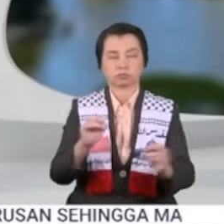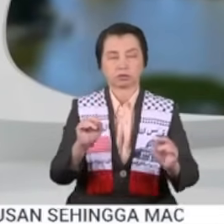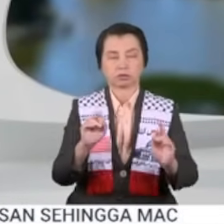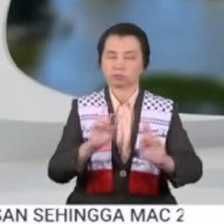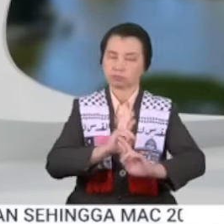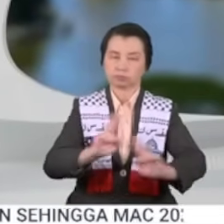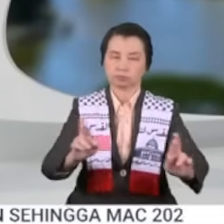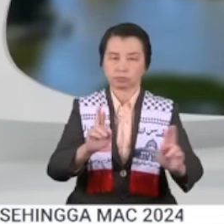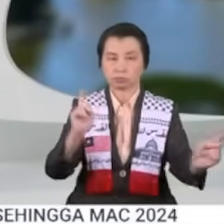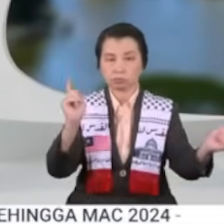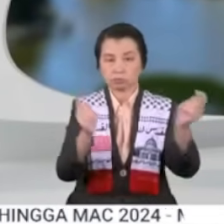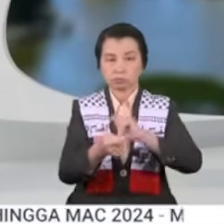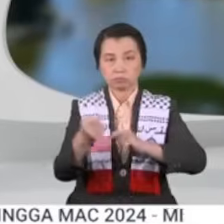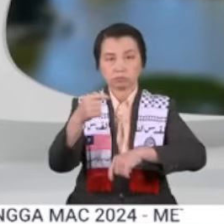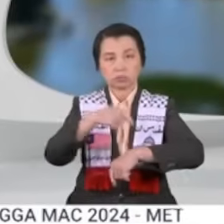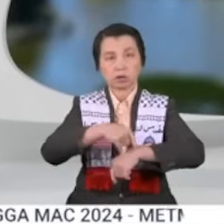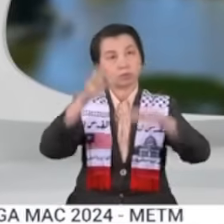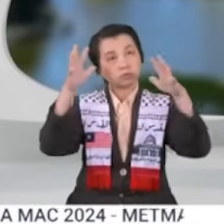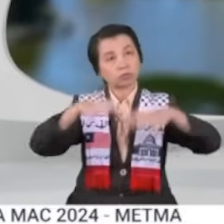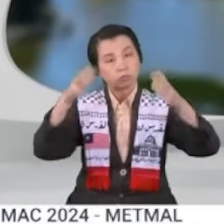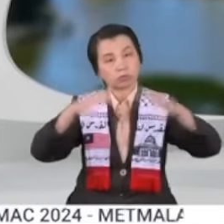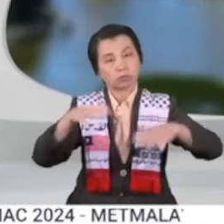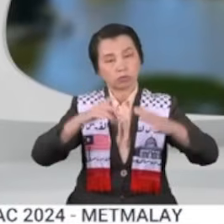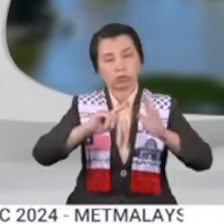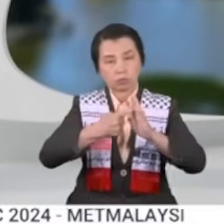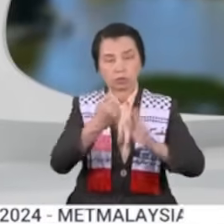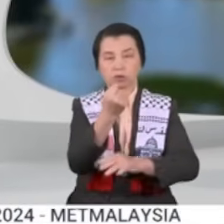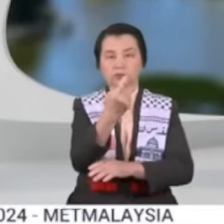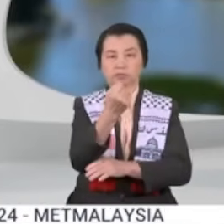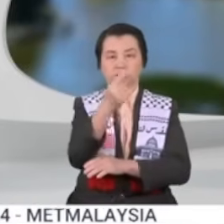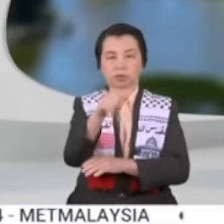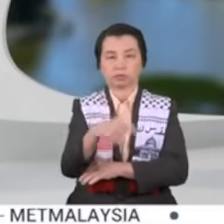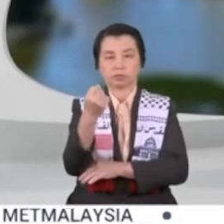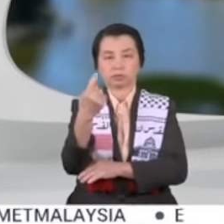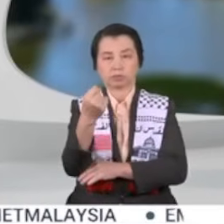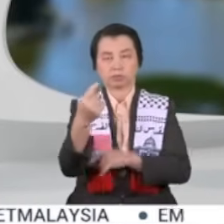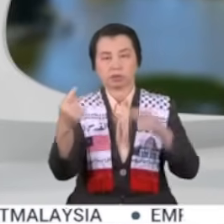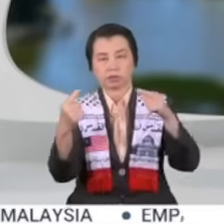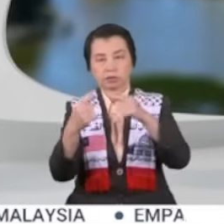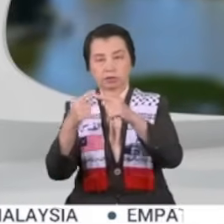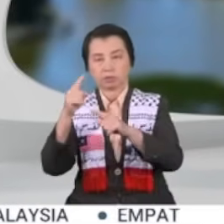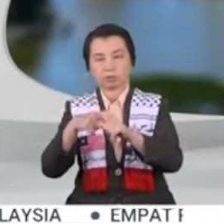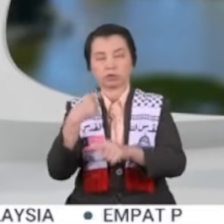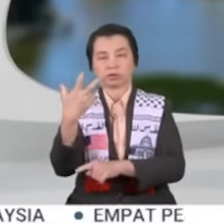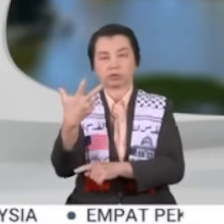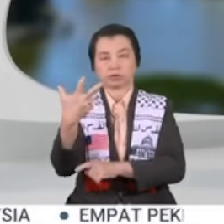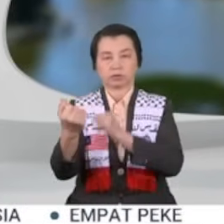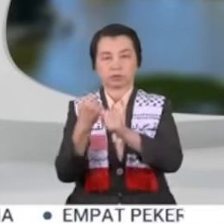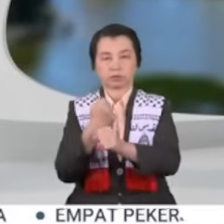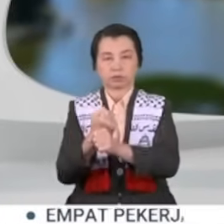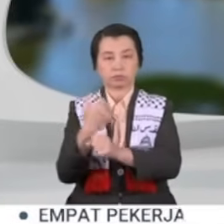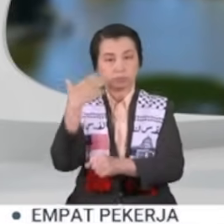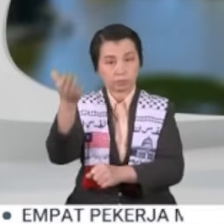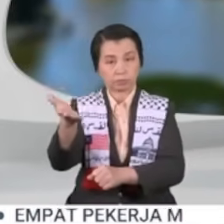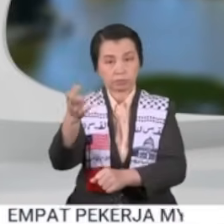menghadapi peralihan monsun timur laut yang dijangka bermula 11 November ini hingga Mac tahun